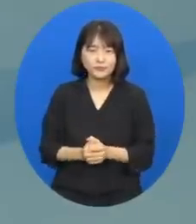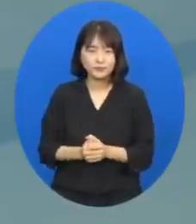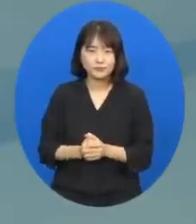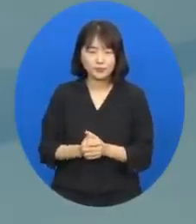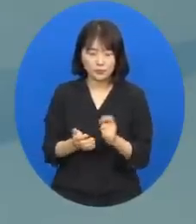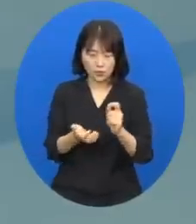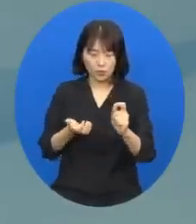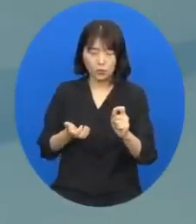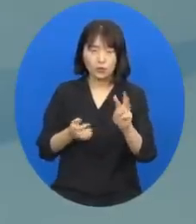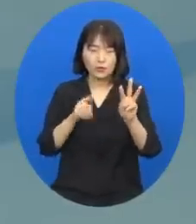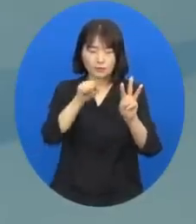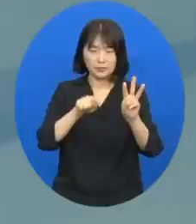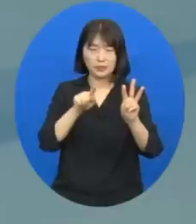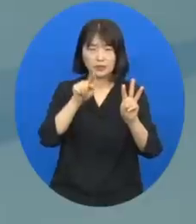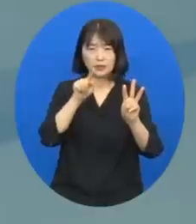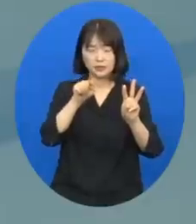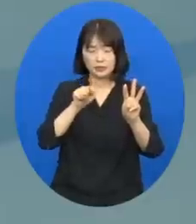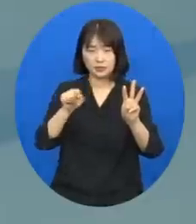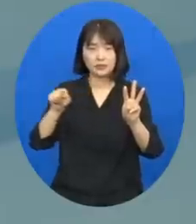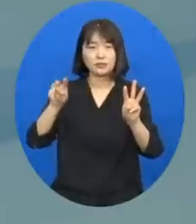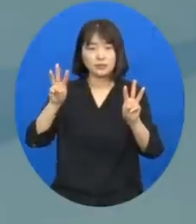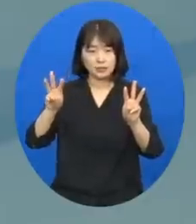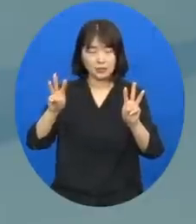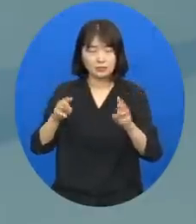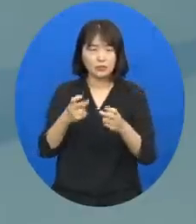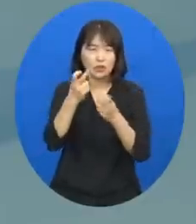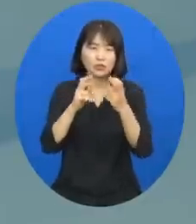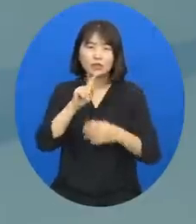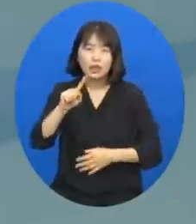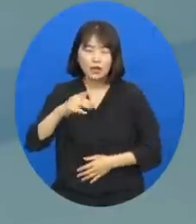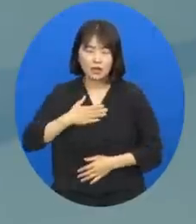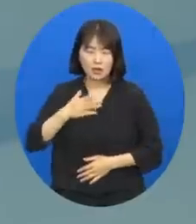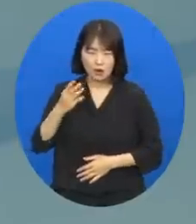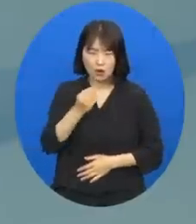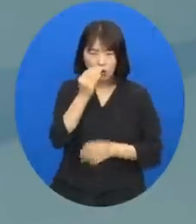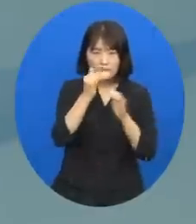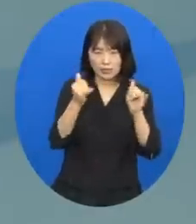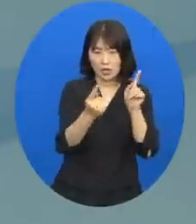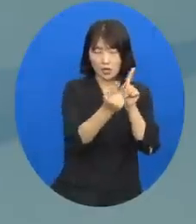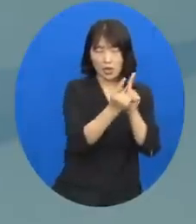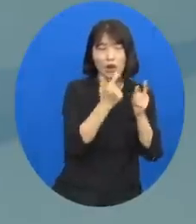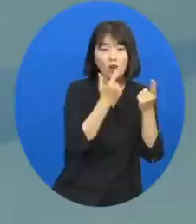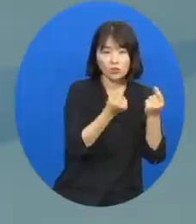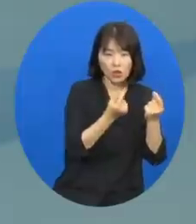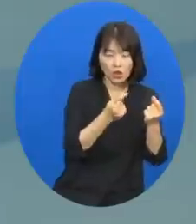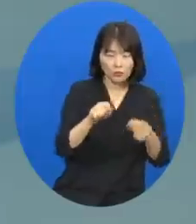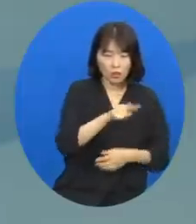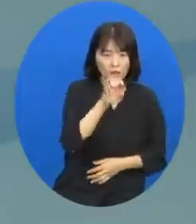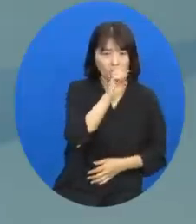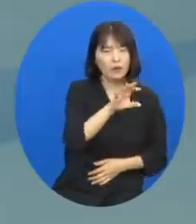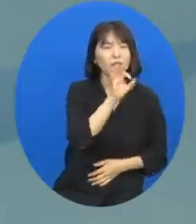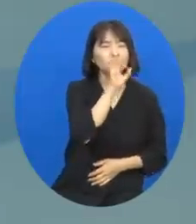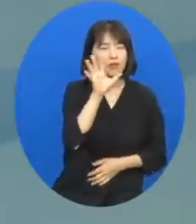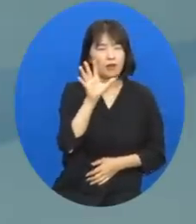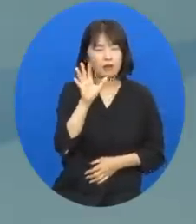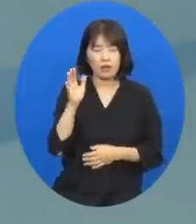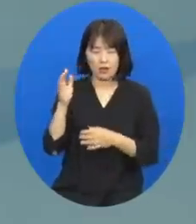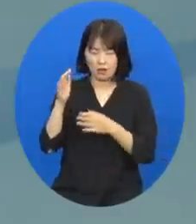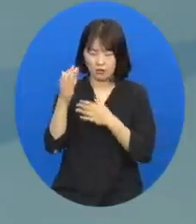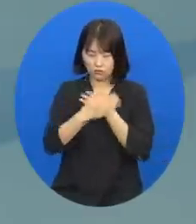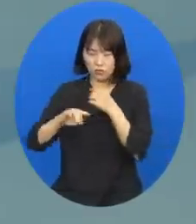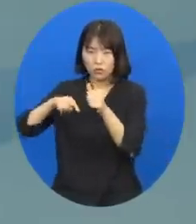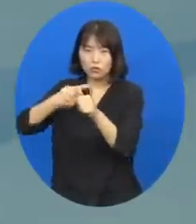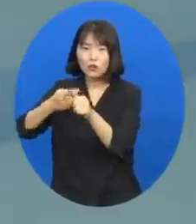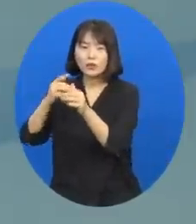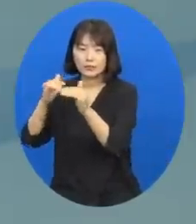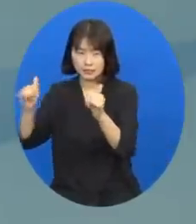3잔 1절과 삶들의 이렇게 되어 있습니다 형제들아 내가 신령한 자들을 대한 거 가지나 얘기 말할 수 없어서 육신에 속한 자